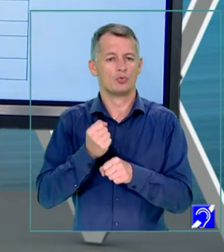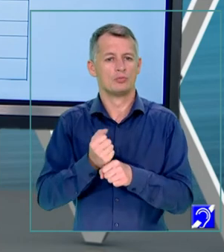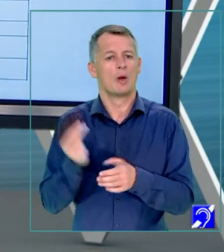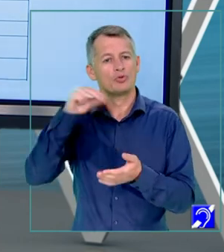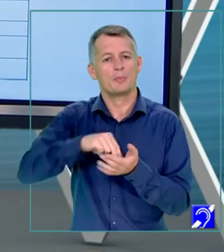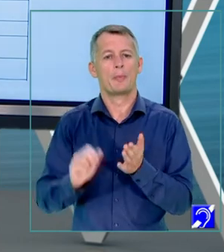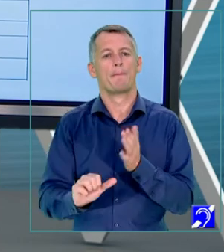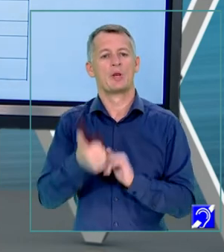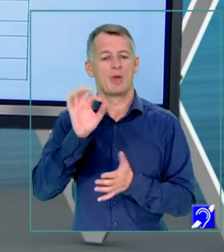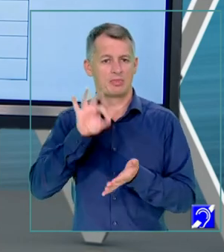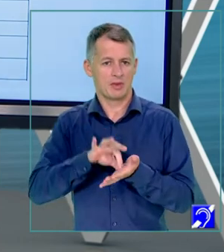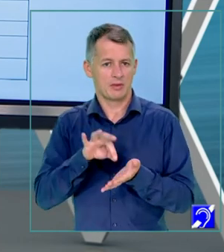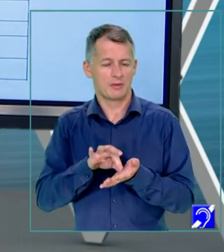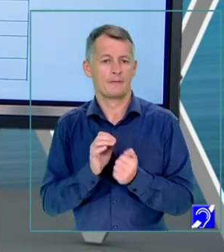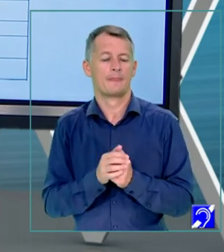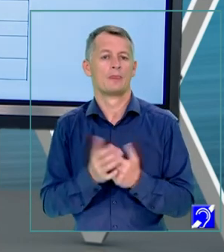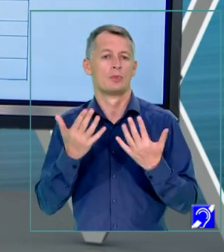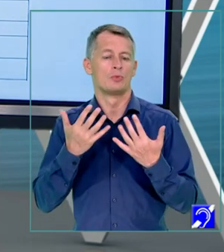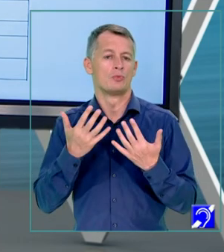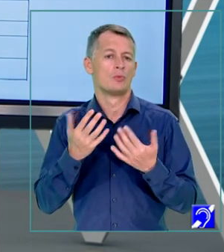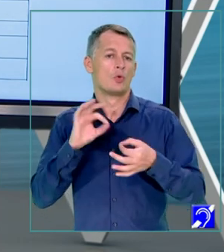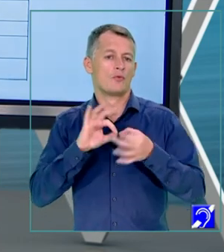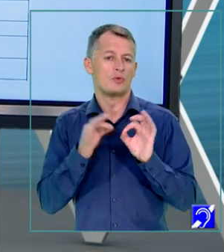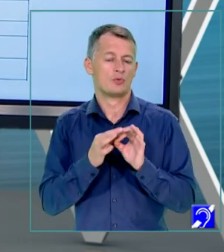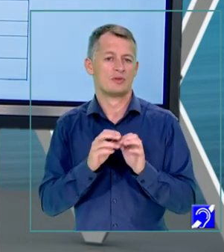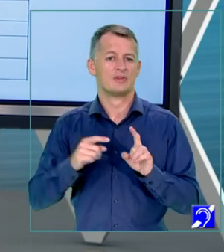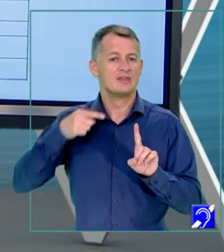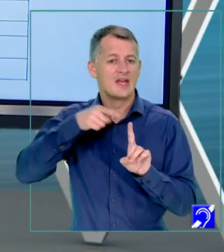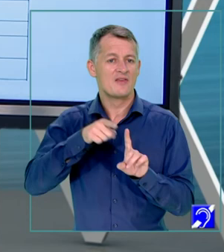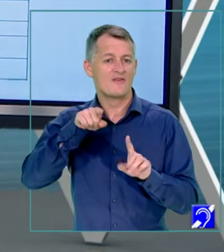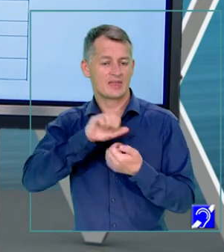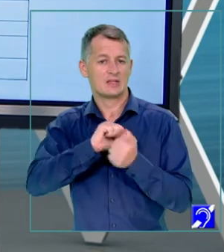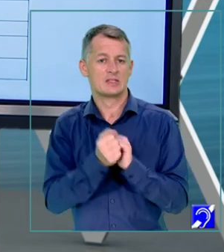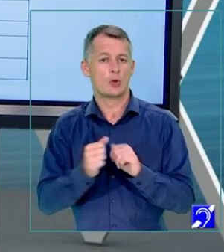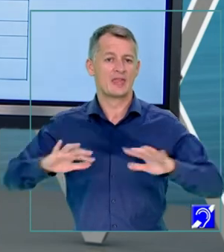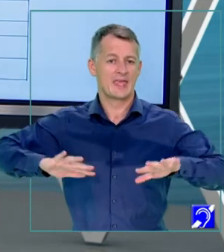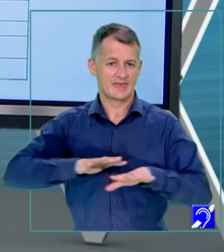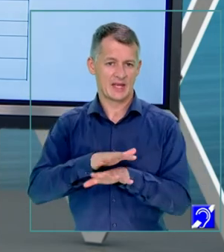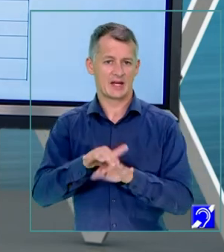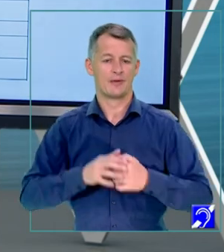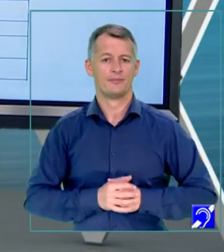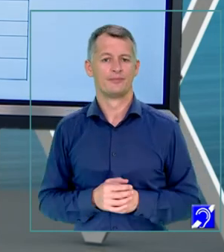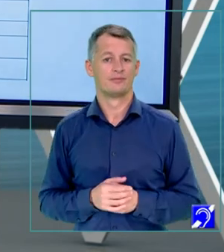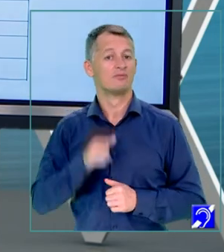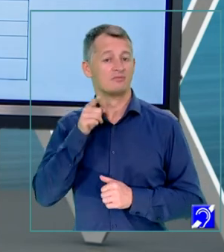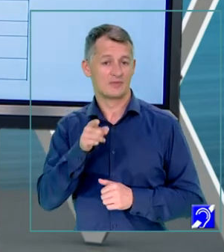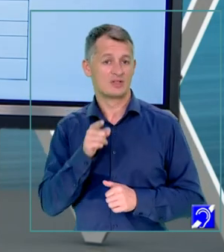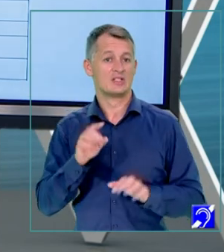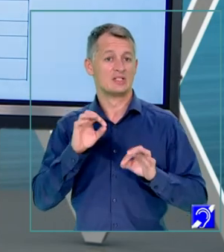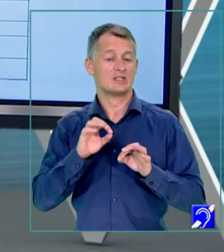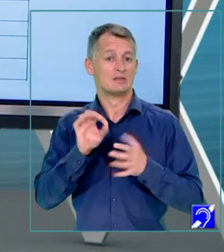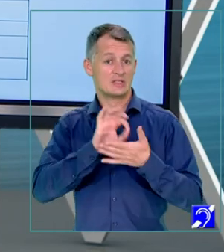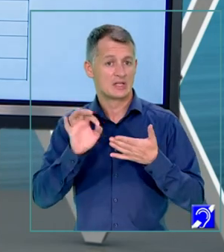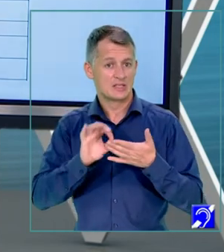introdus pentru prima noțiune de vată și noțiunea de integrală dar se atenție acest caz această scriere se ia întotdeauna